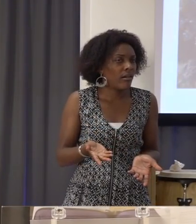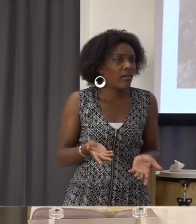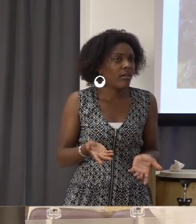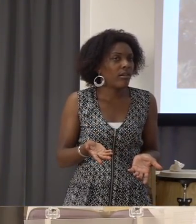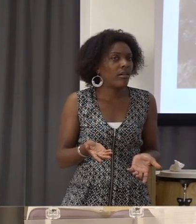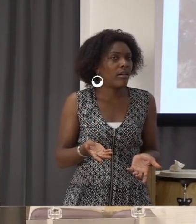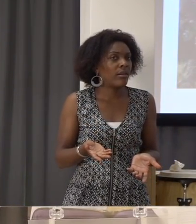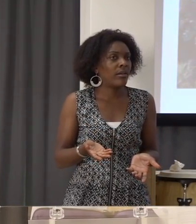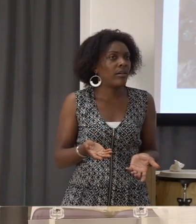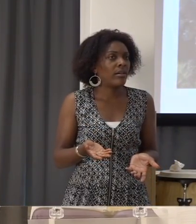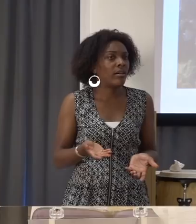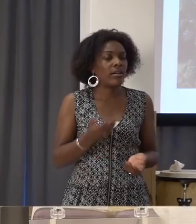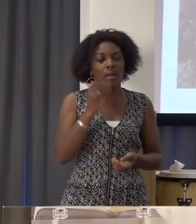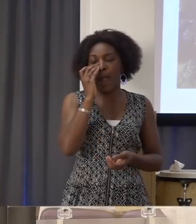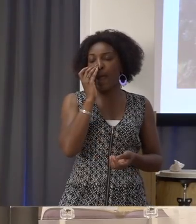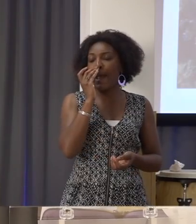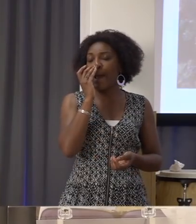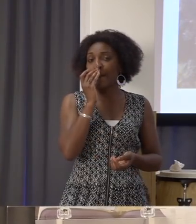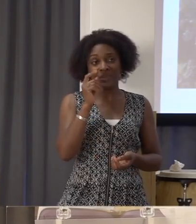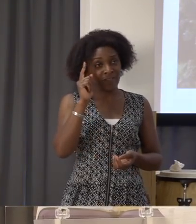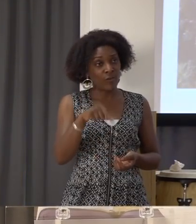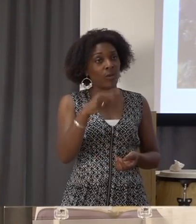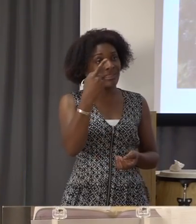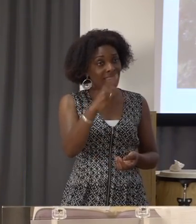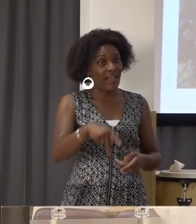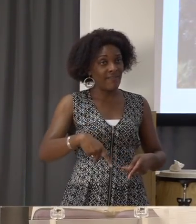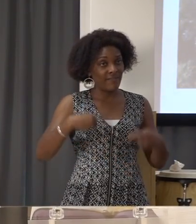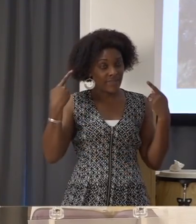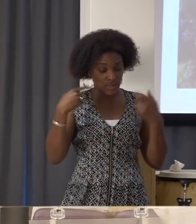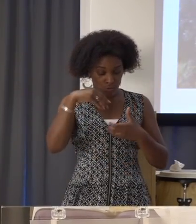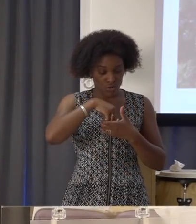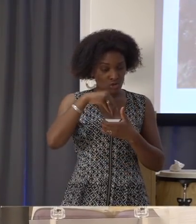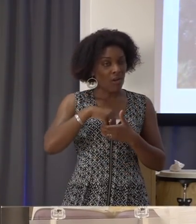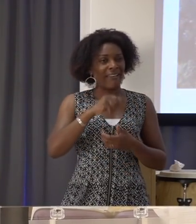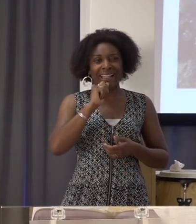Il faut que l'ennemi ne trouve rien en toi qui lui appartient.